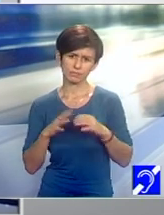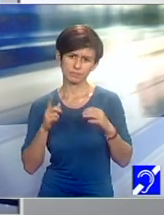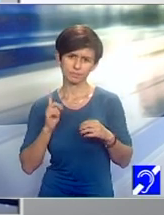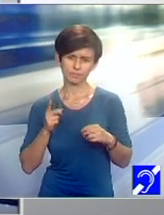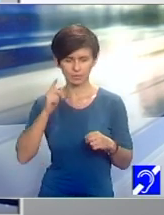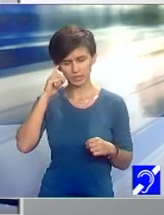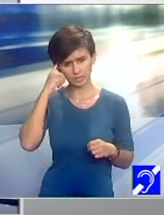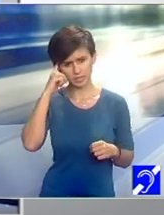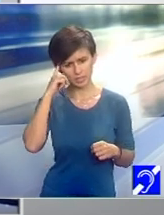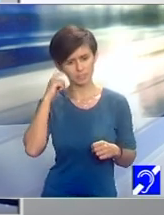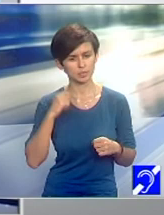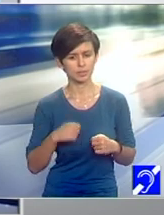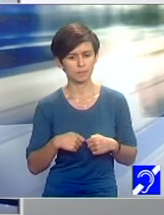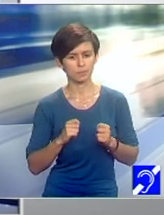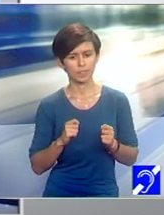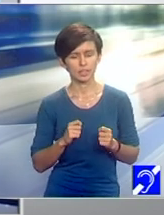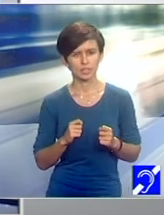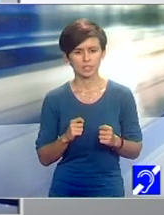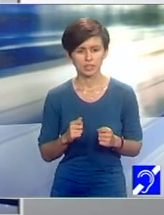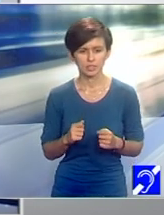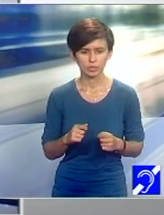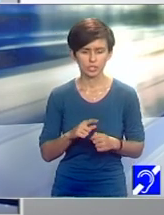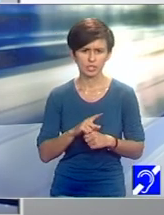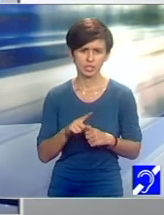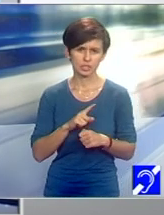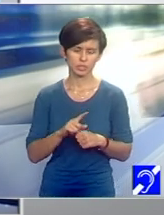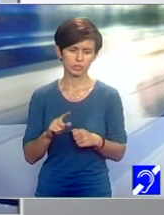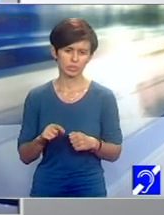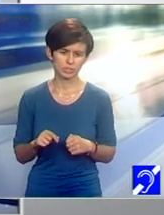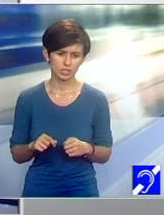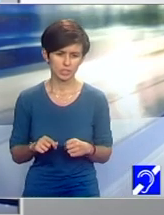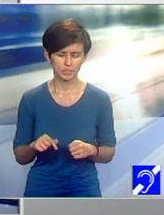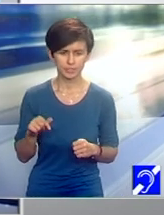toate aspectele acestui